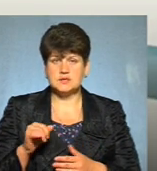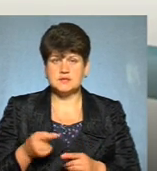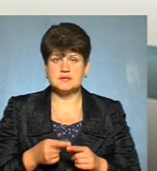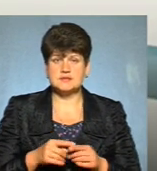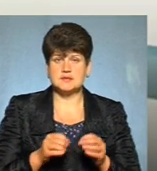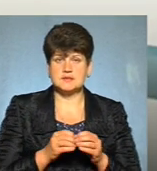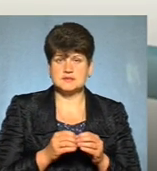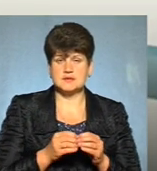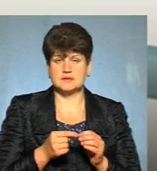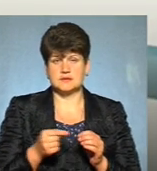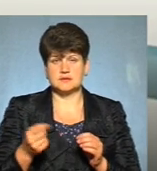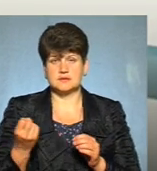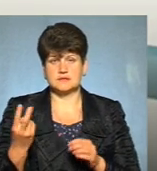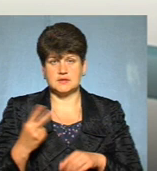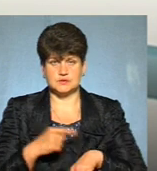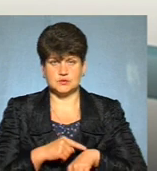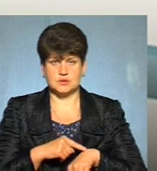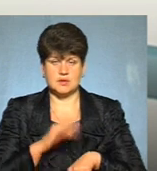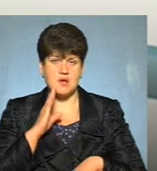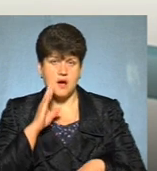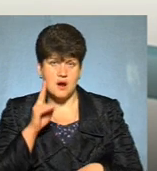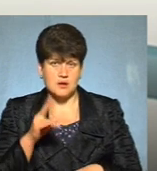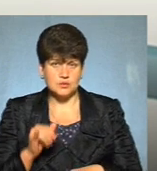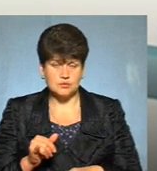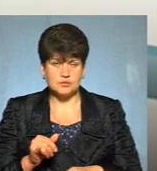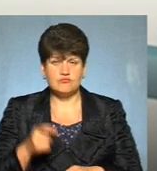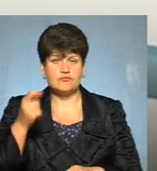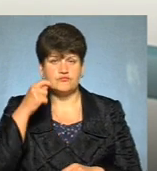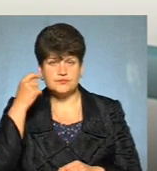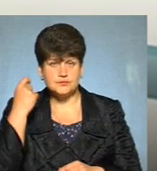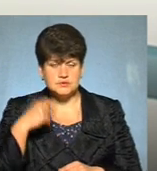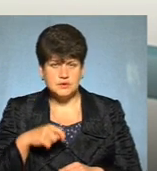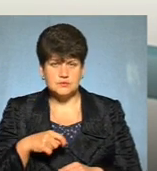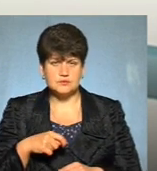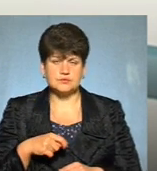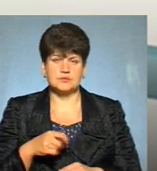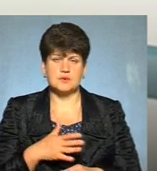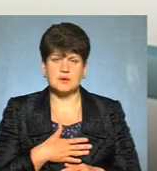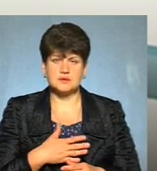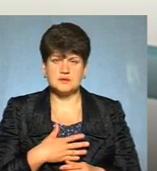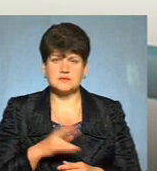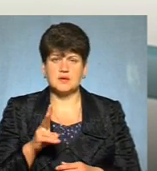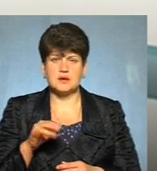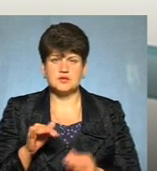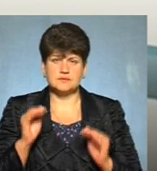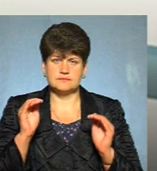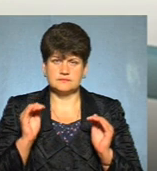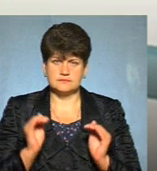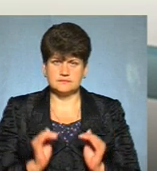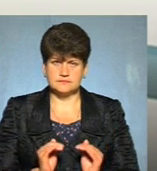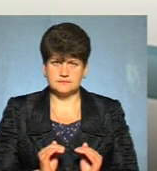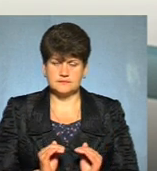10-12 година. Ранку, так? Ранку в спеку активність кліщів знижується.